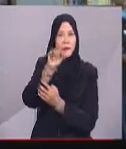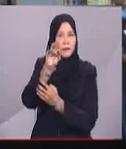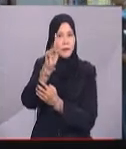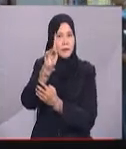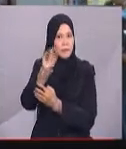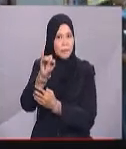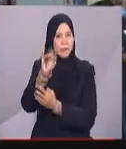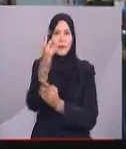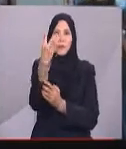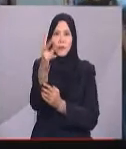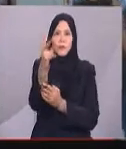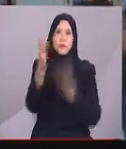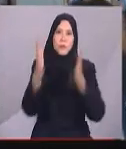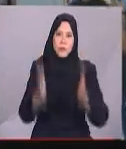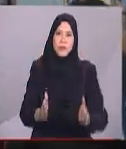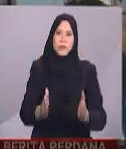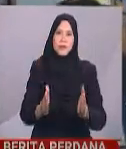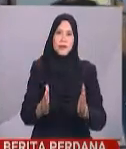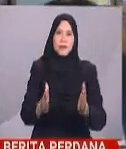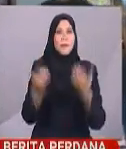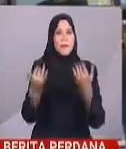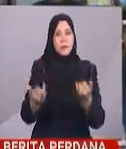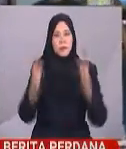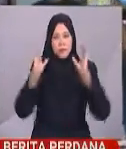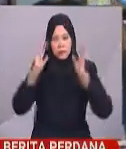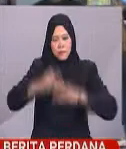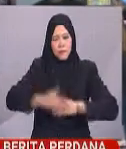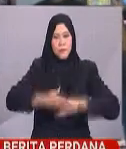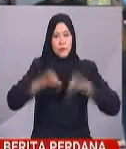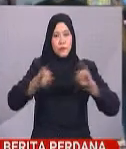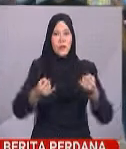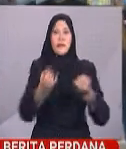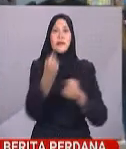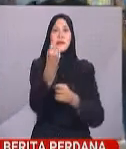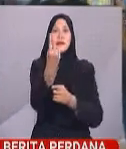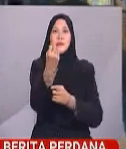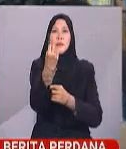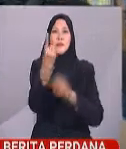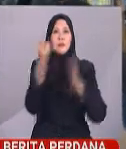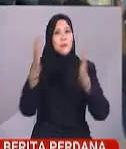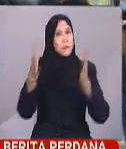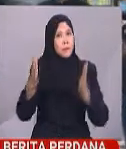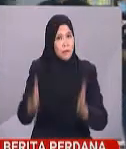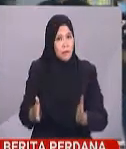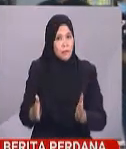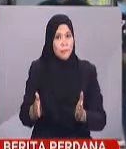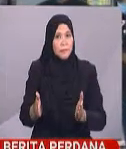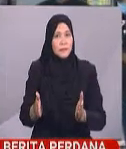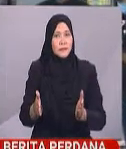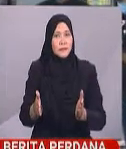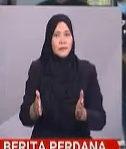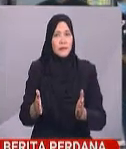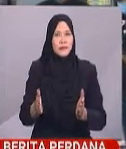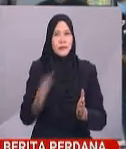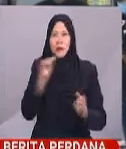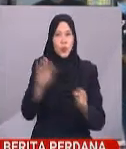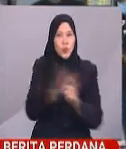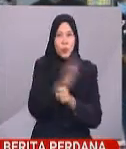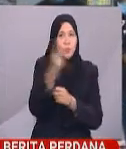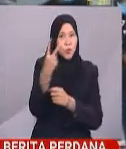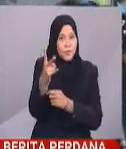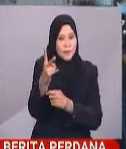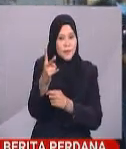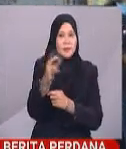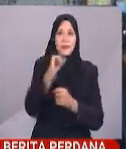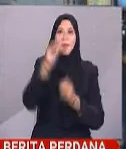orang. Jadi pada hari ini solat Jumaat kita lebih kurang 11 orang. Ya. Jadi mana tidak sampai 12 dan tidak